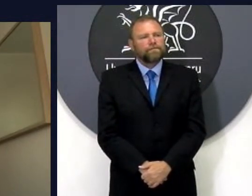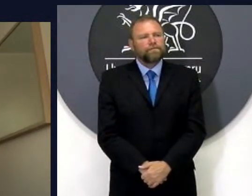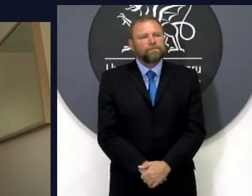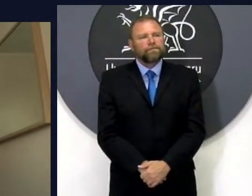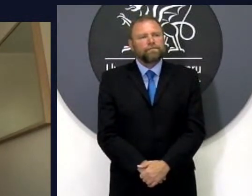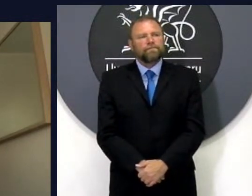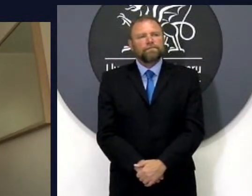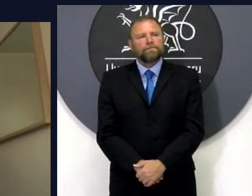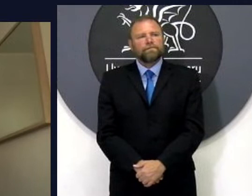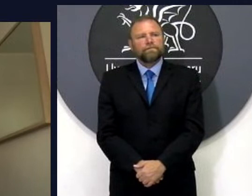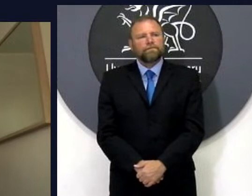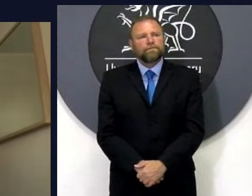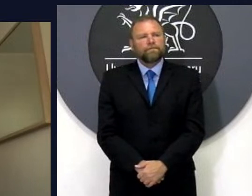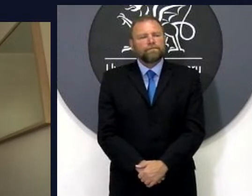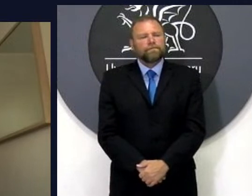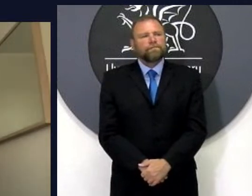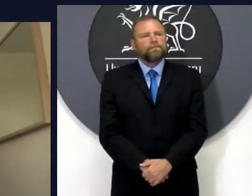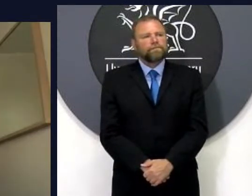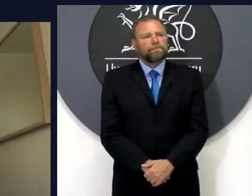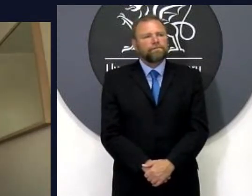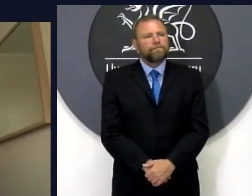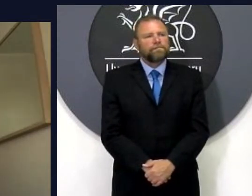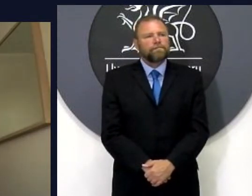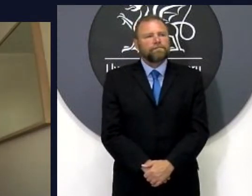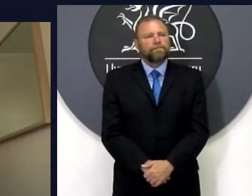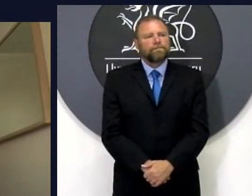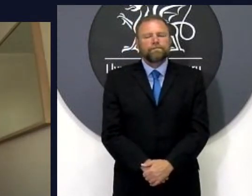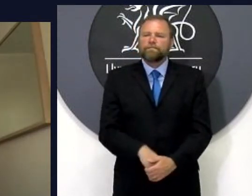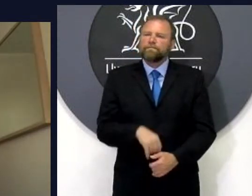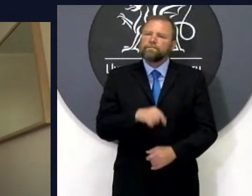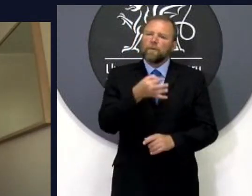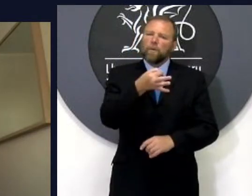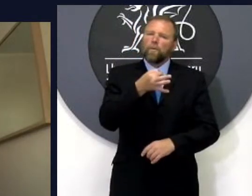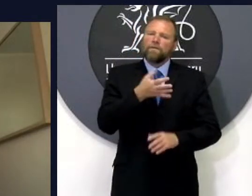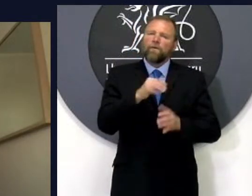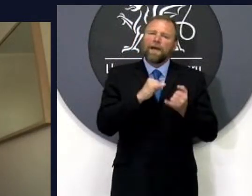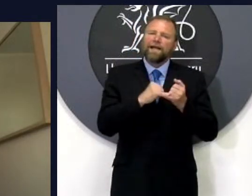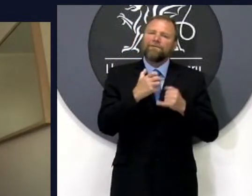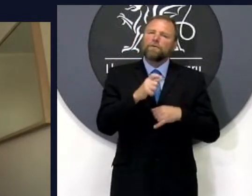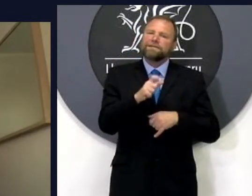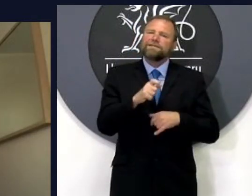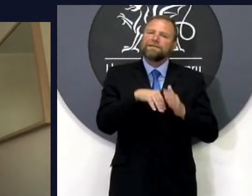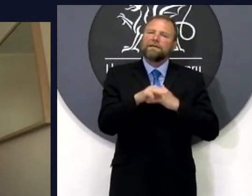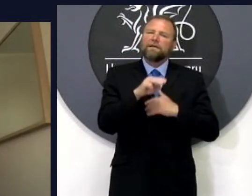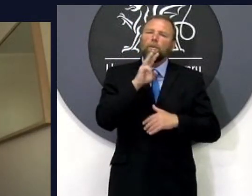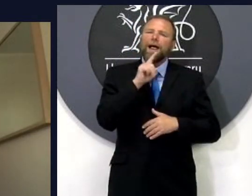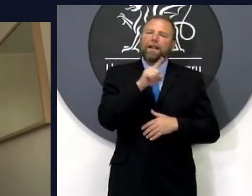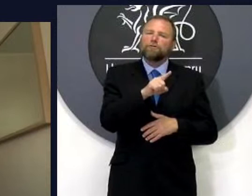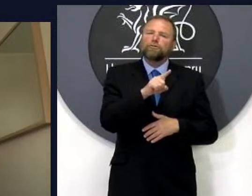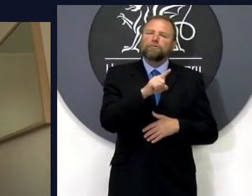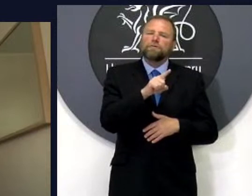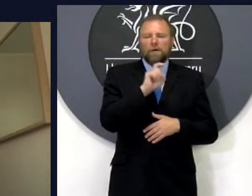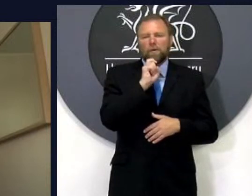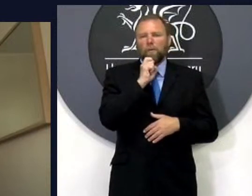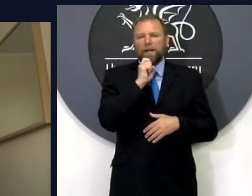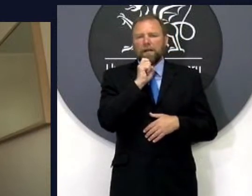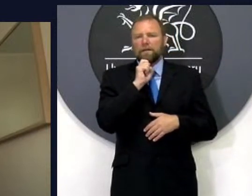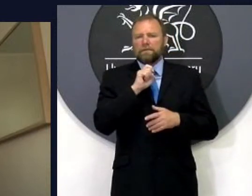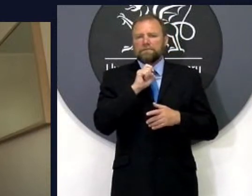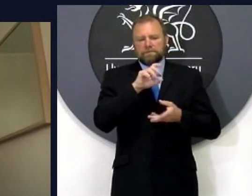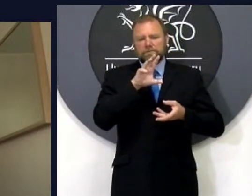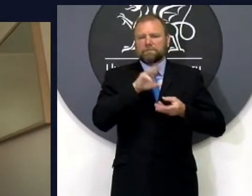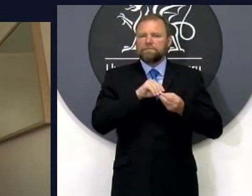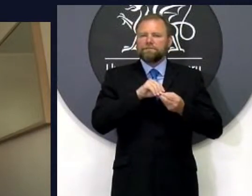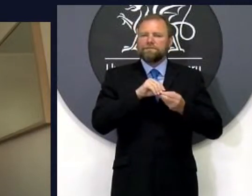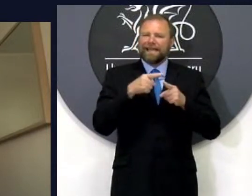cyfryngau, ydych chi'n bryderus na fydd y cyngor iechyd cyhoeddus yn llwyddo i gyrraedd y cyhoedd yn yr